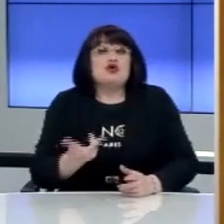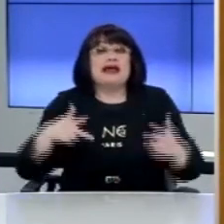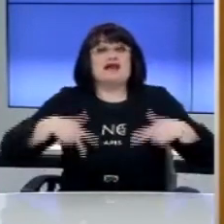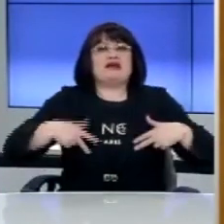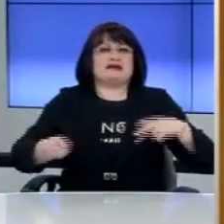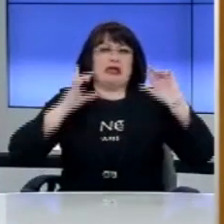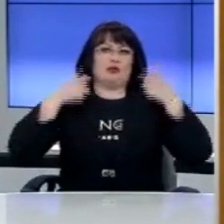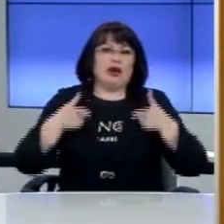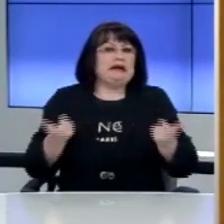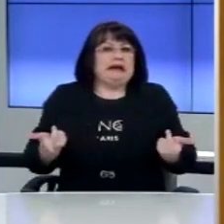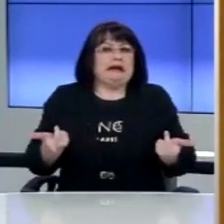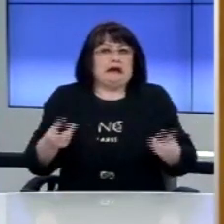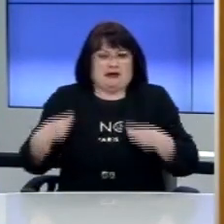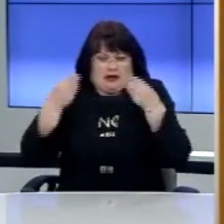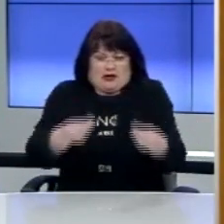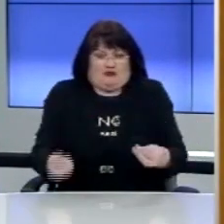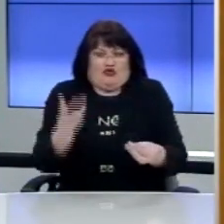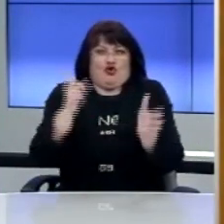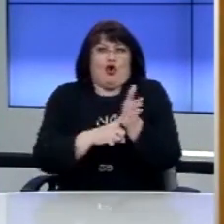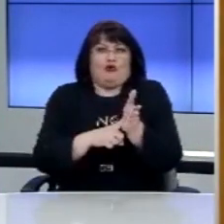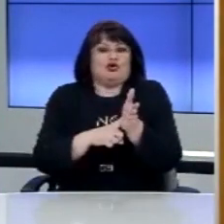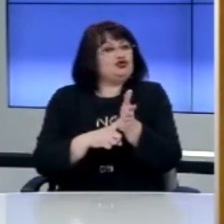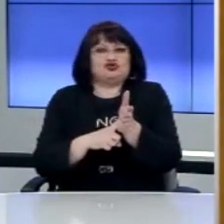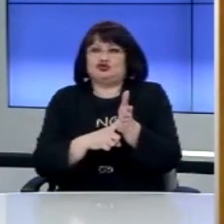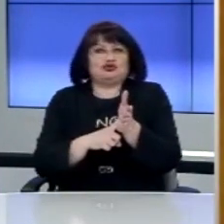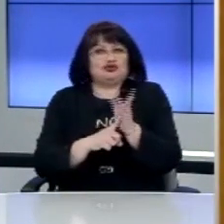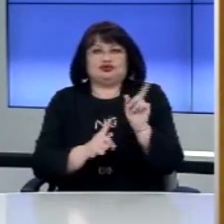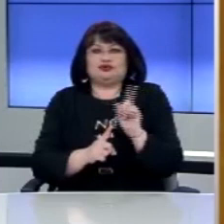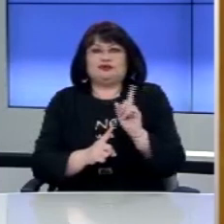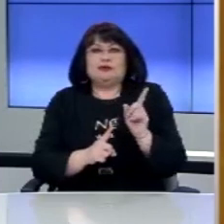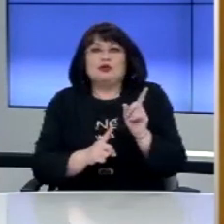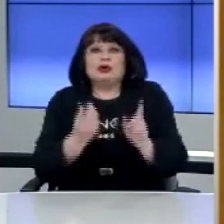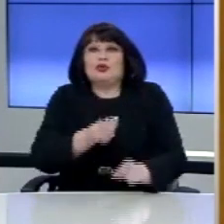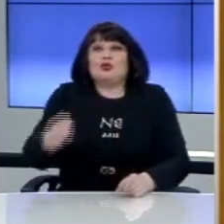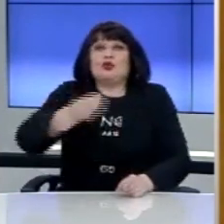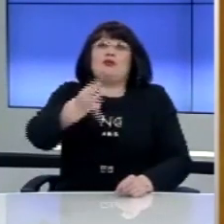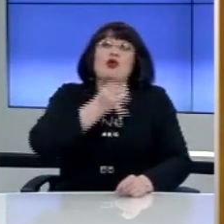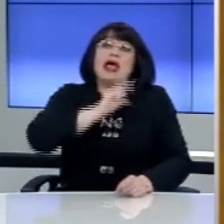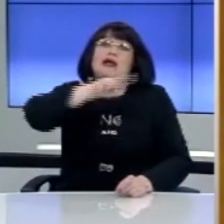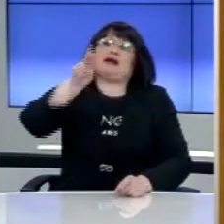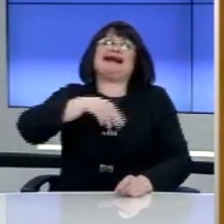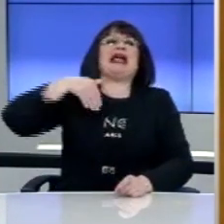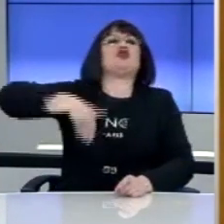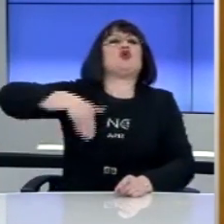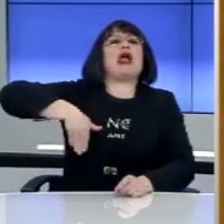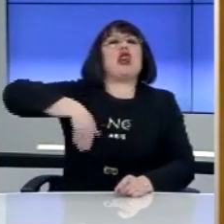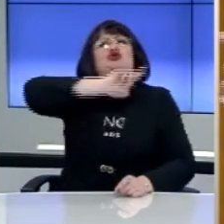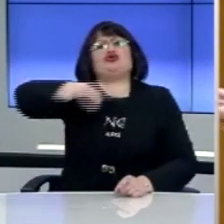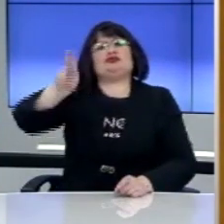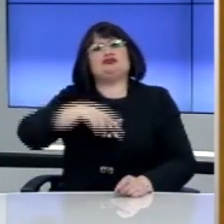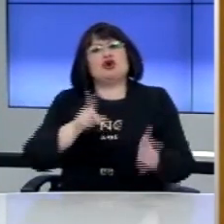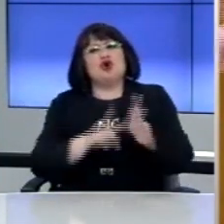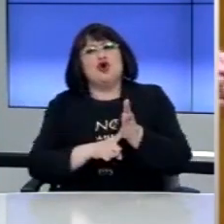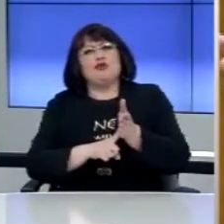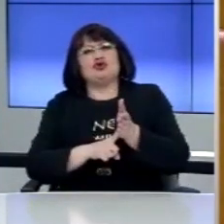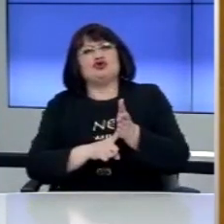της Νέας Δημοκρατίας δεν φέρνει νέο νόμο, ούτε πολύ περισσότερο, όπως λέει, καταργεί τον νόμο Κατρούγκαλο, όπως ήταν